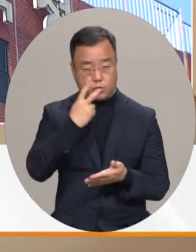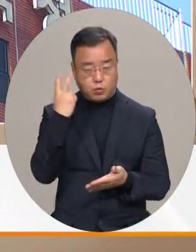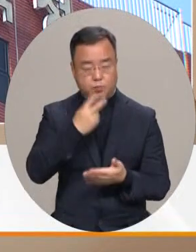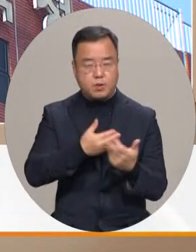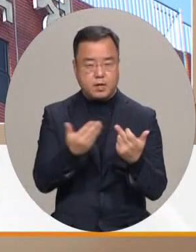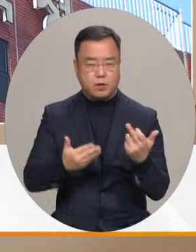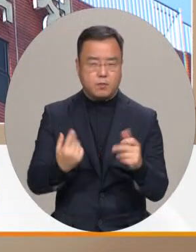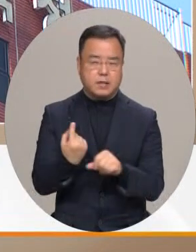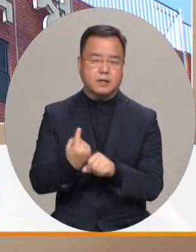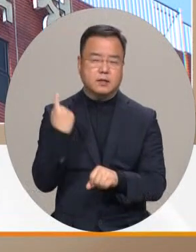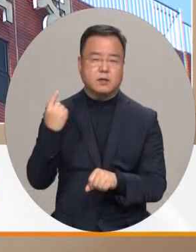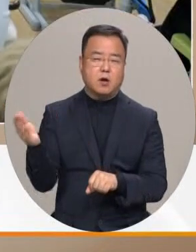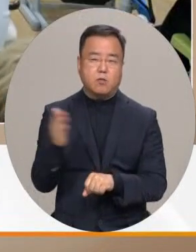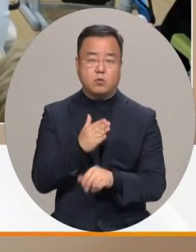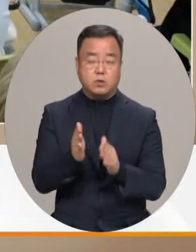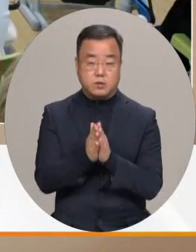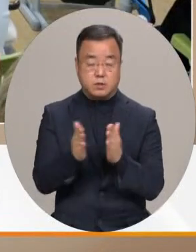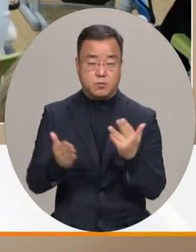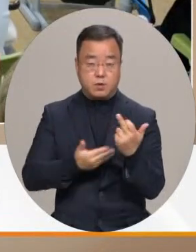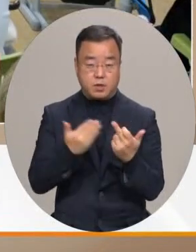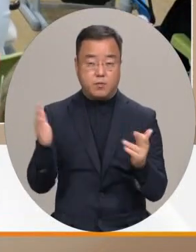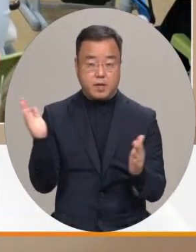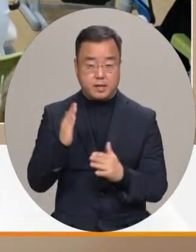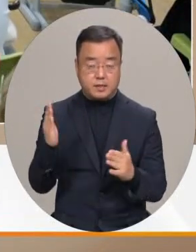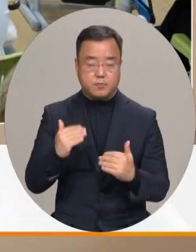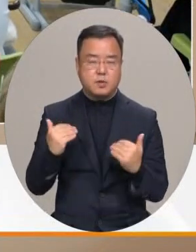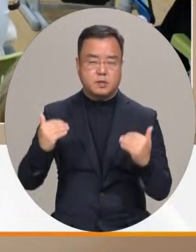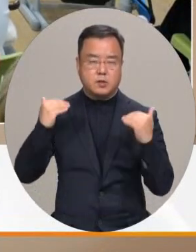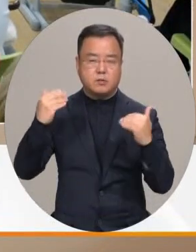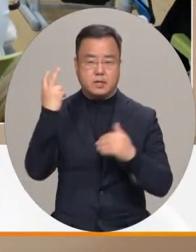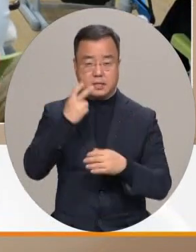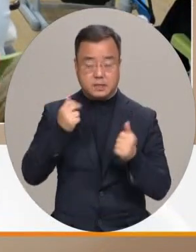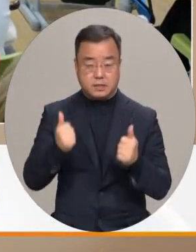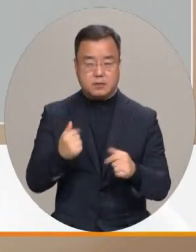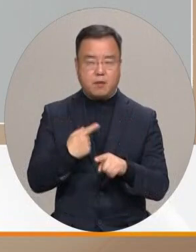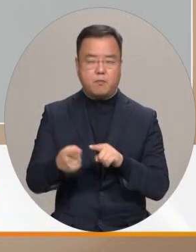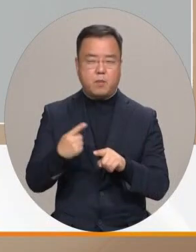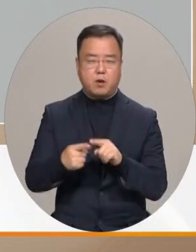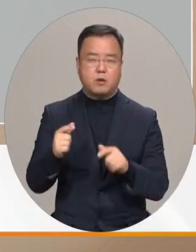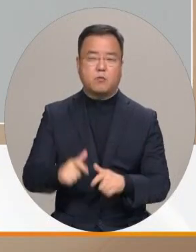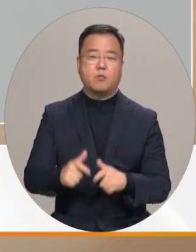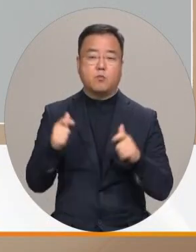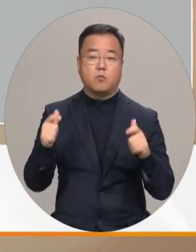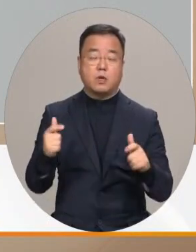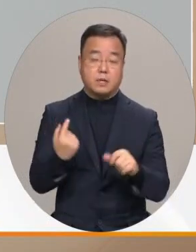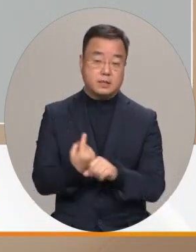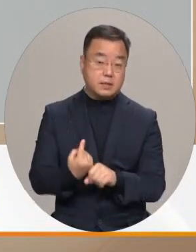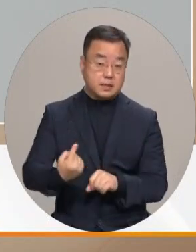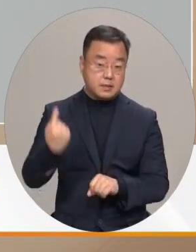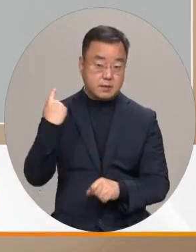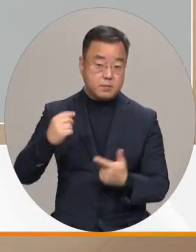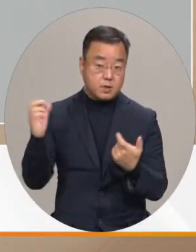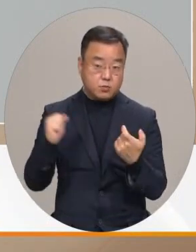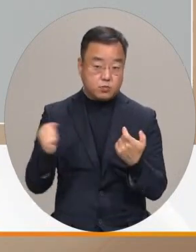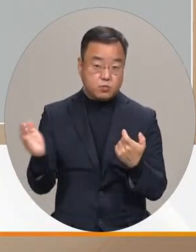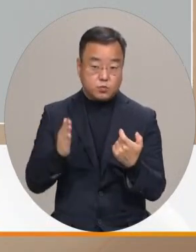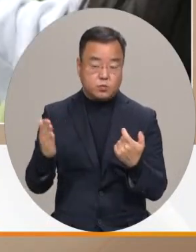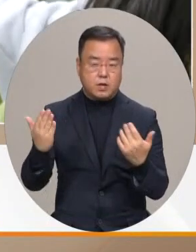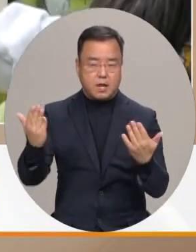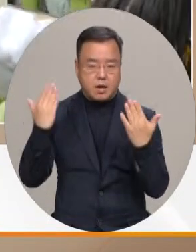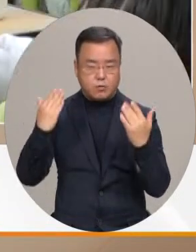지난해부터 시작한 강원학생 성장 진단 평가를 확대했습니다 지난해 전체 60% 학교가